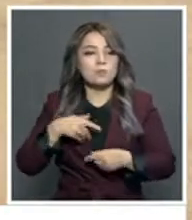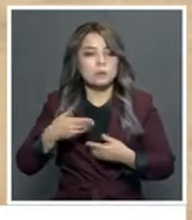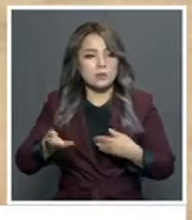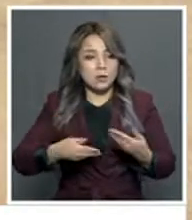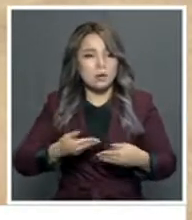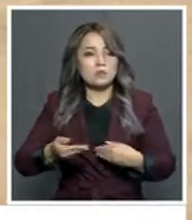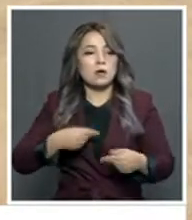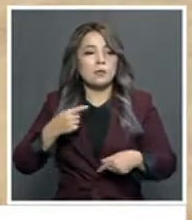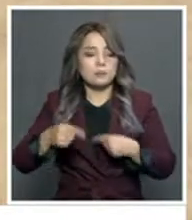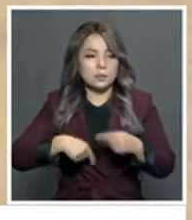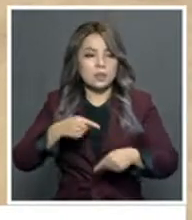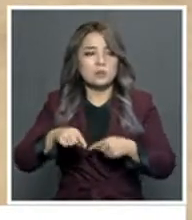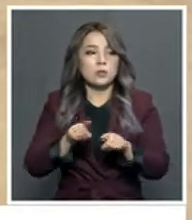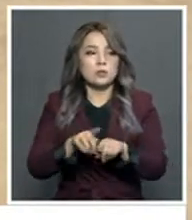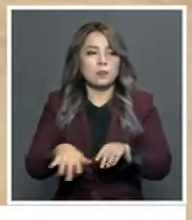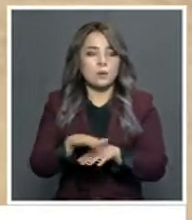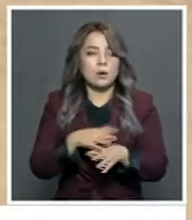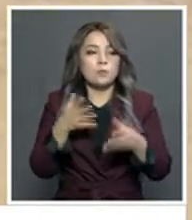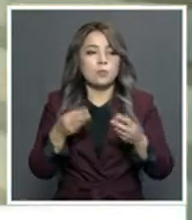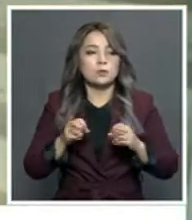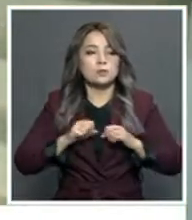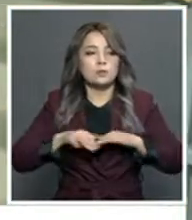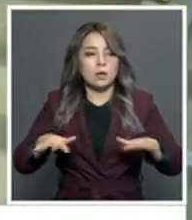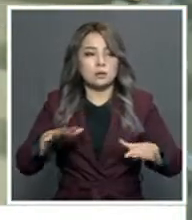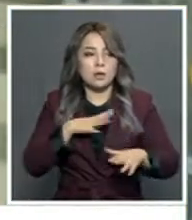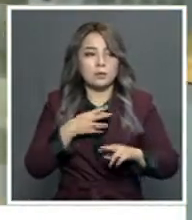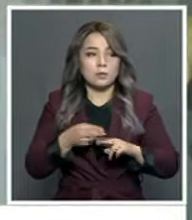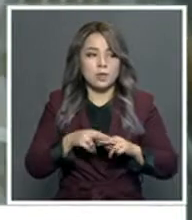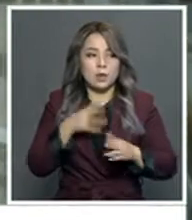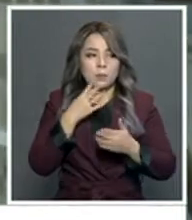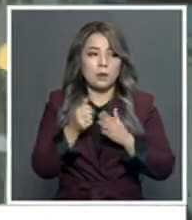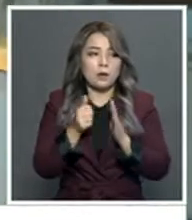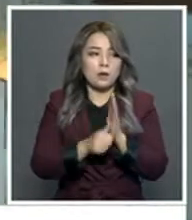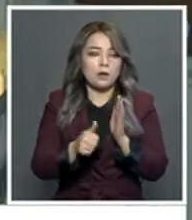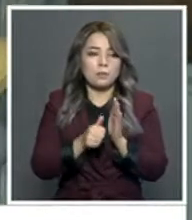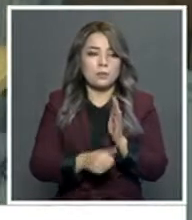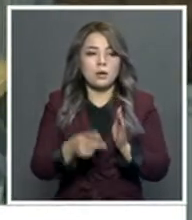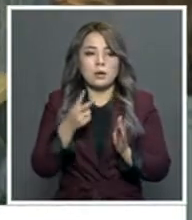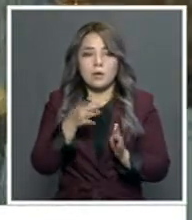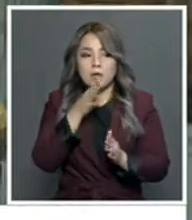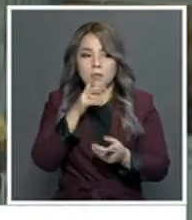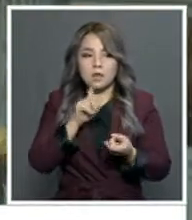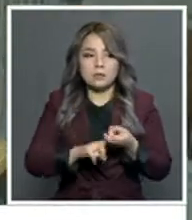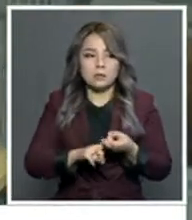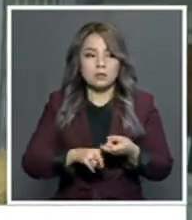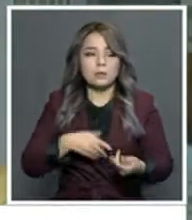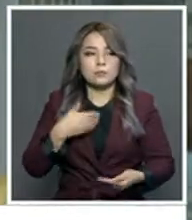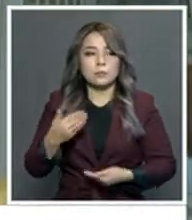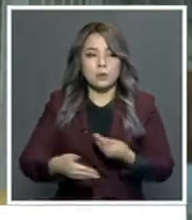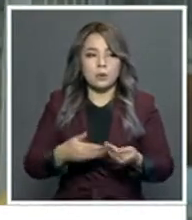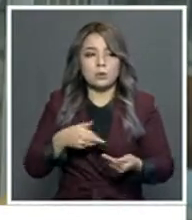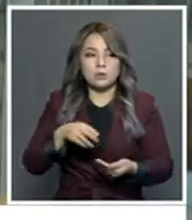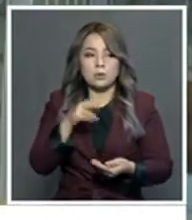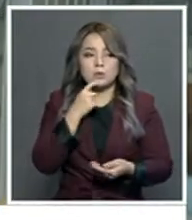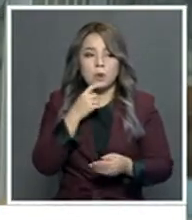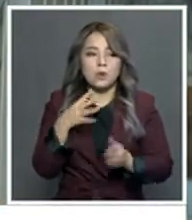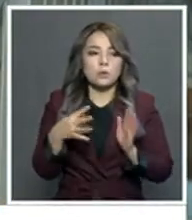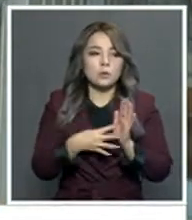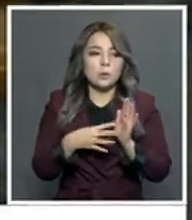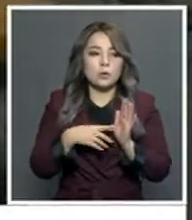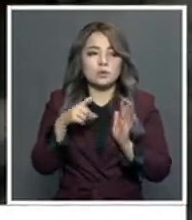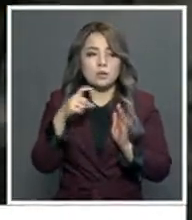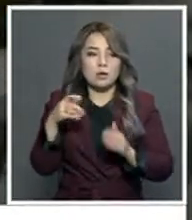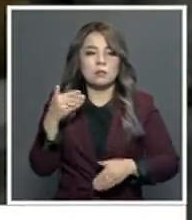жерге дейін вот здесь бүкіл ал бар, бәрі су болып тұрды. Өзім жасым 62-де тіптен қиын болдымнан көтерулі 9-шы тарға